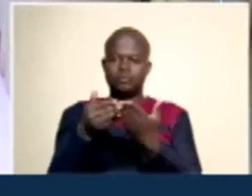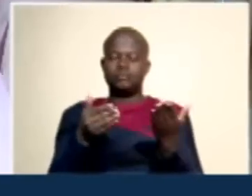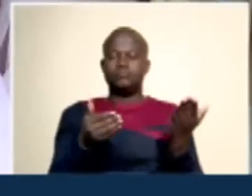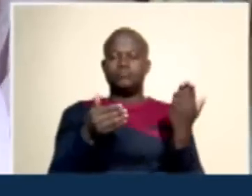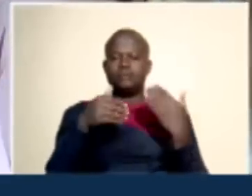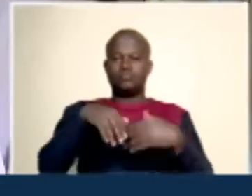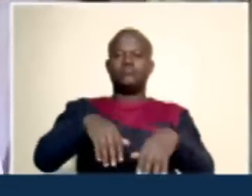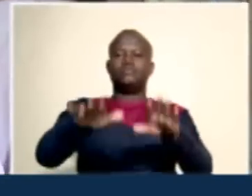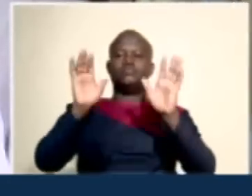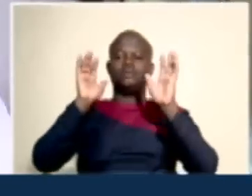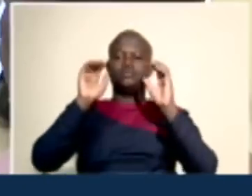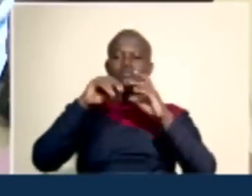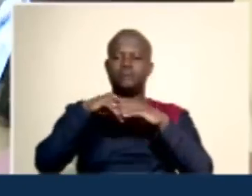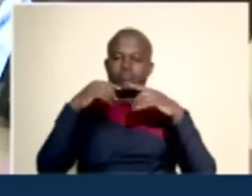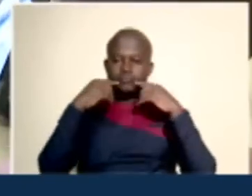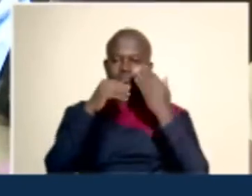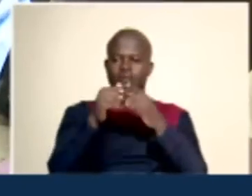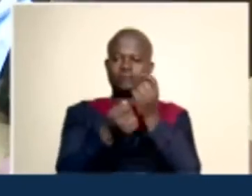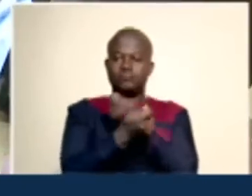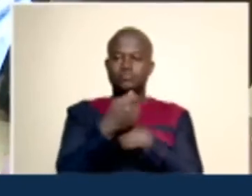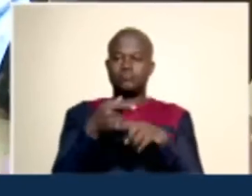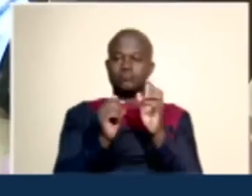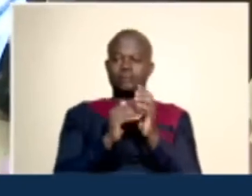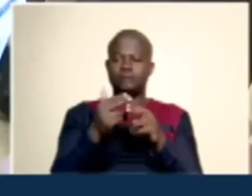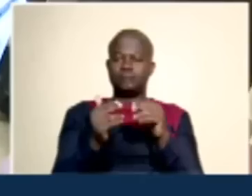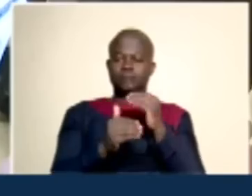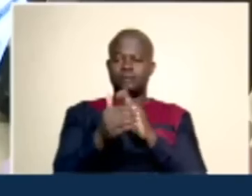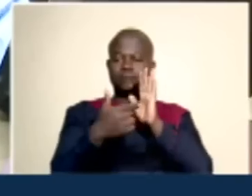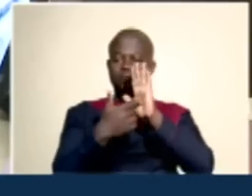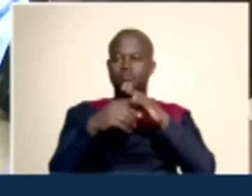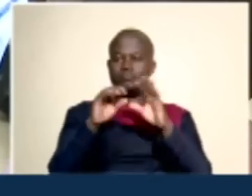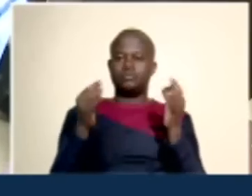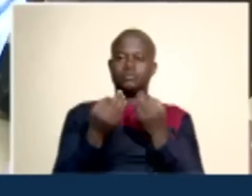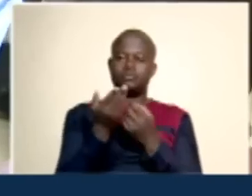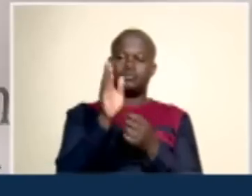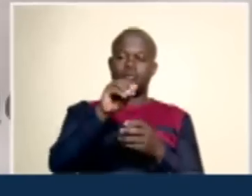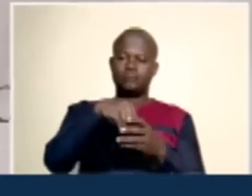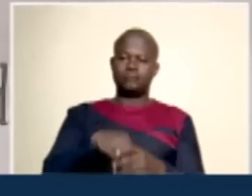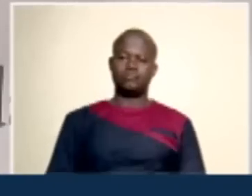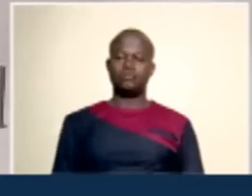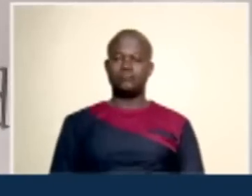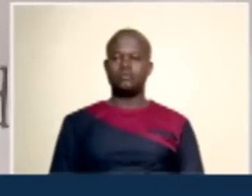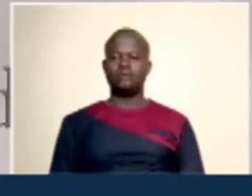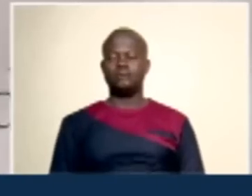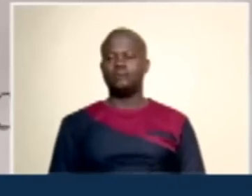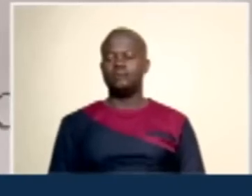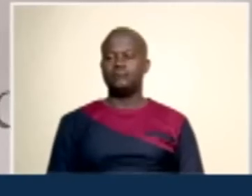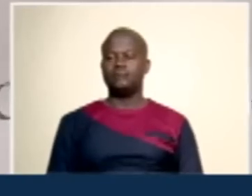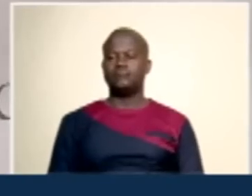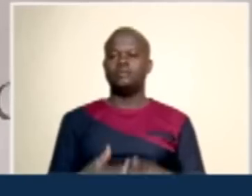n'abahise bafungurwa bavuga ko bahindutse kandi ko bagiye kubigaragariza mu miryango basubiyemo. Binyorohereje